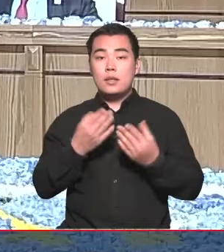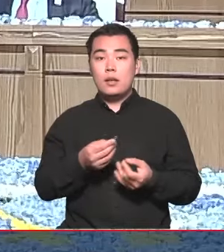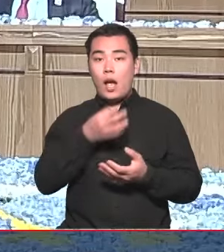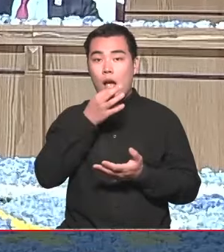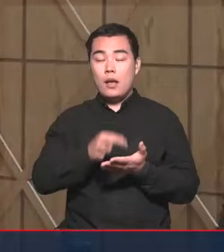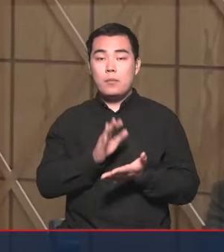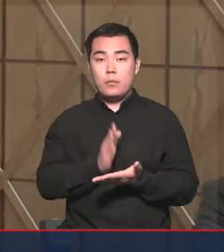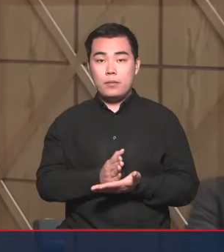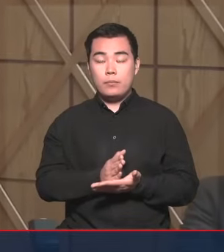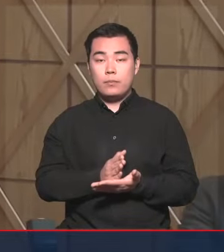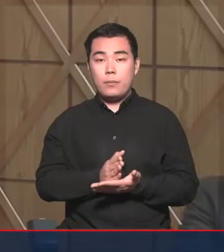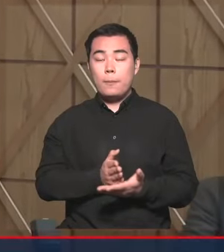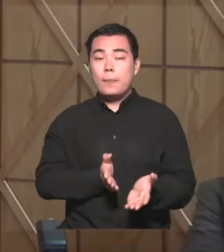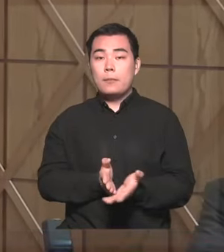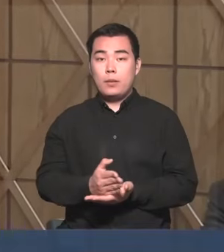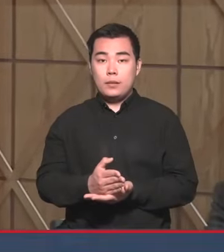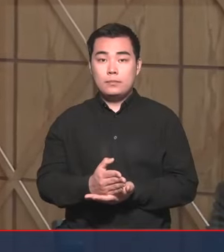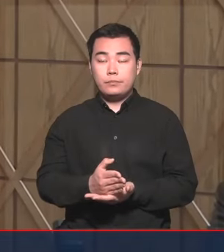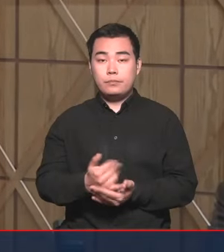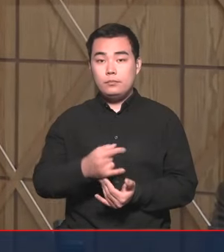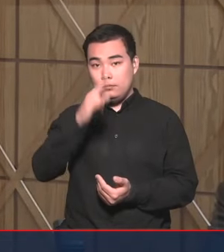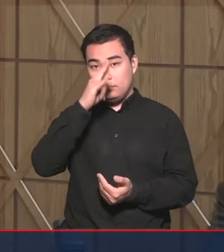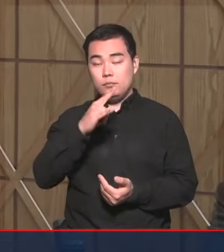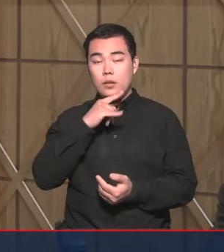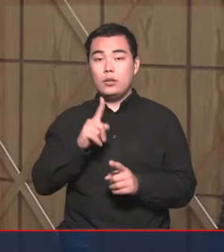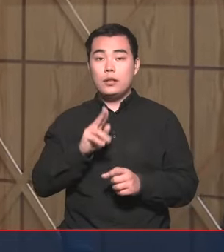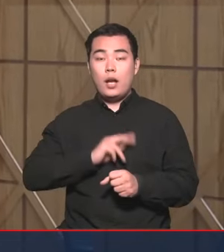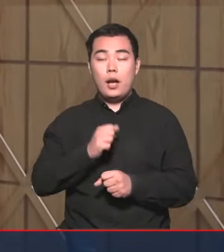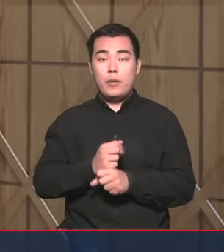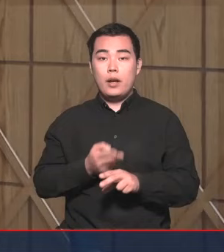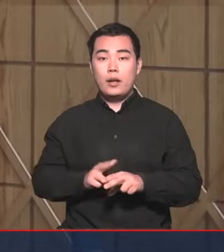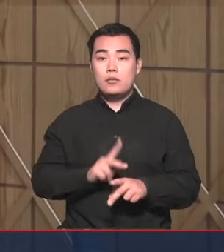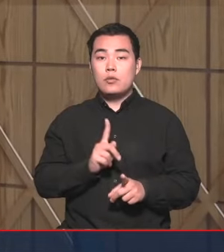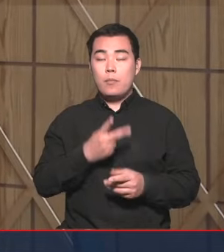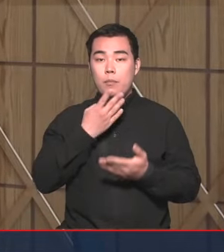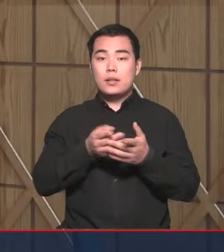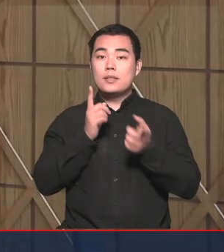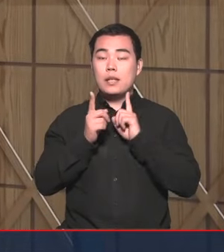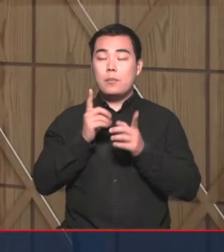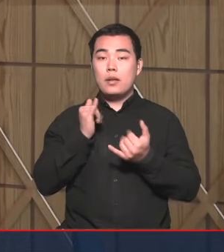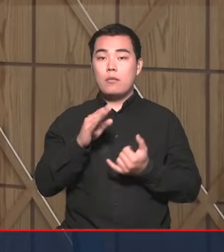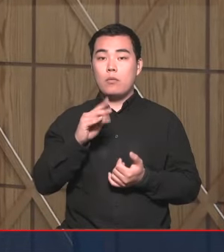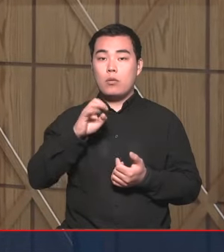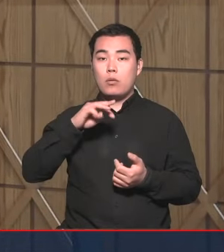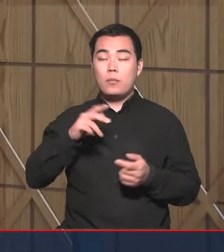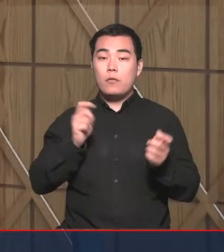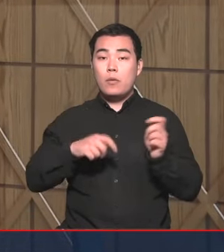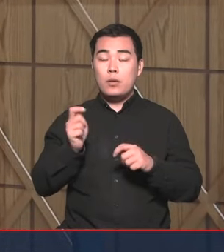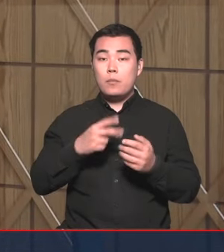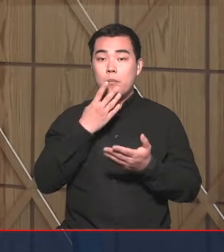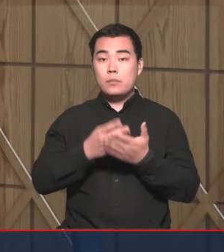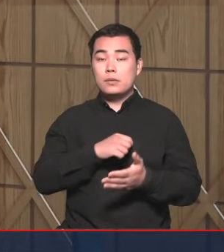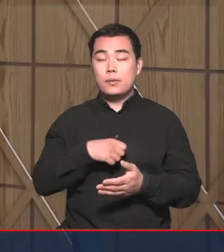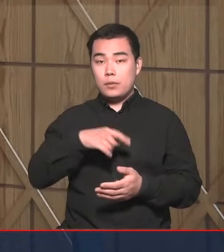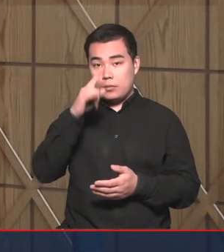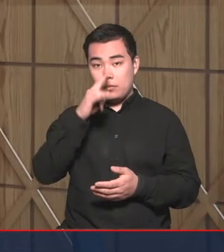отыр. Политика Қазақстана. Қазақстанның саясаты, яғни осында өтіп жатқан саммиттер мен форумдардағы өзекті тақырыптар президент